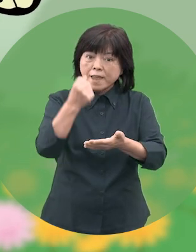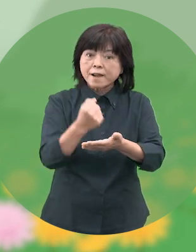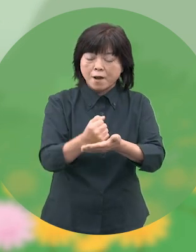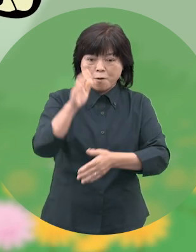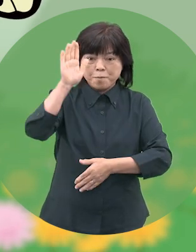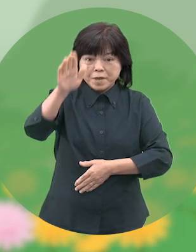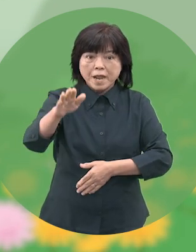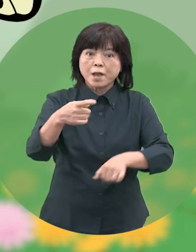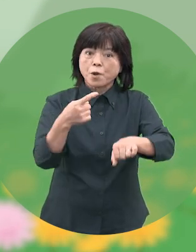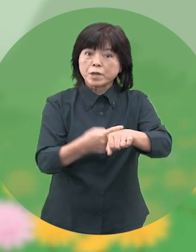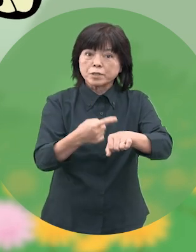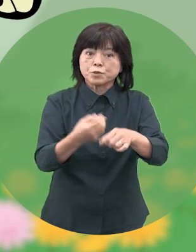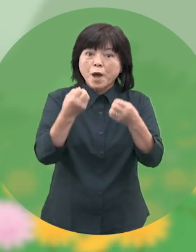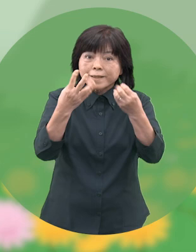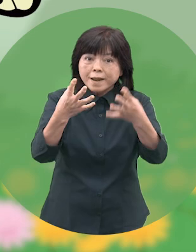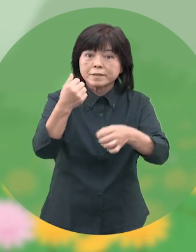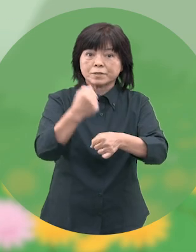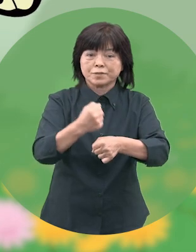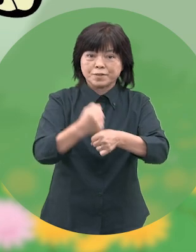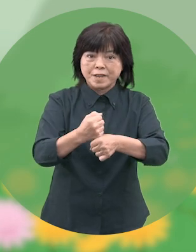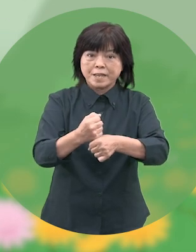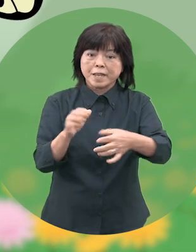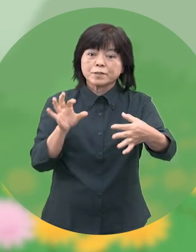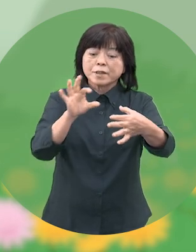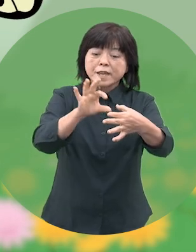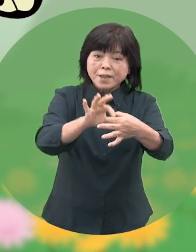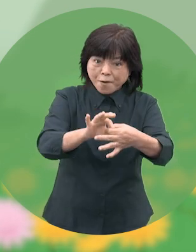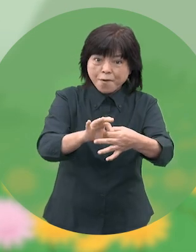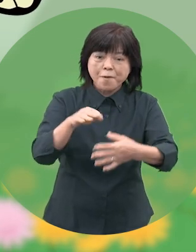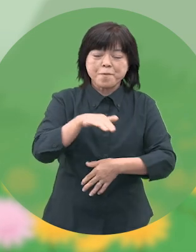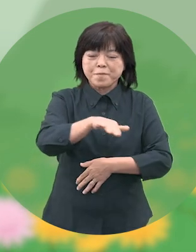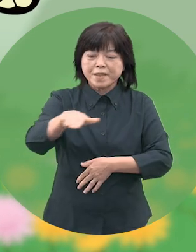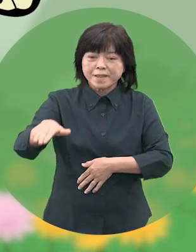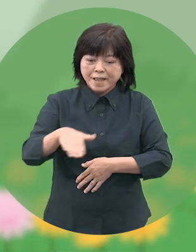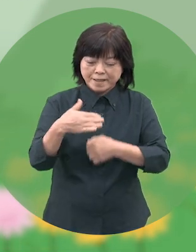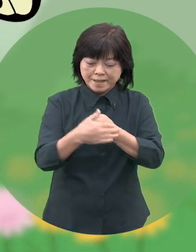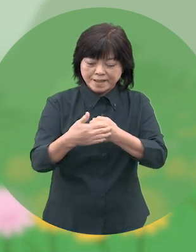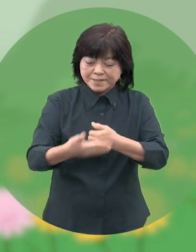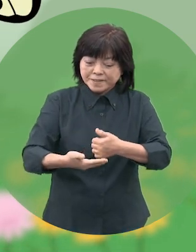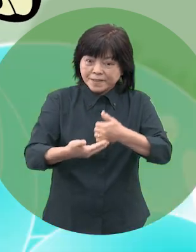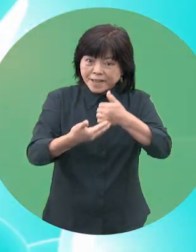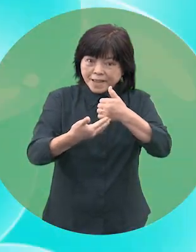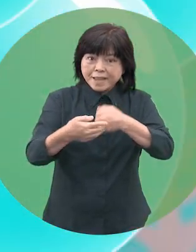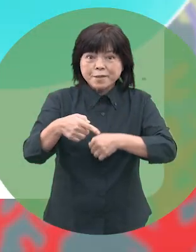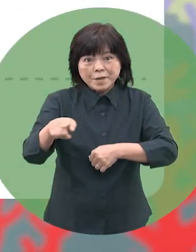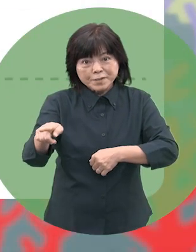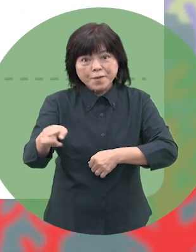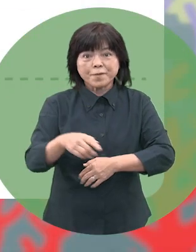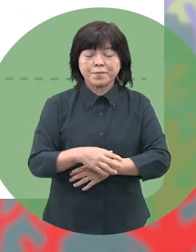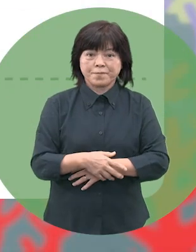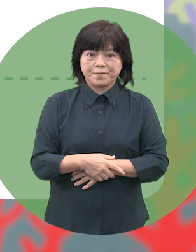技術革新につなげよう。 みんなで大切に育てていこうね。